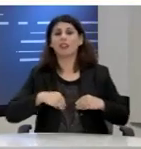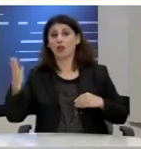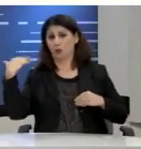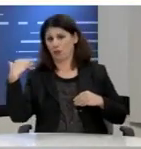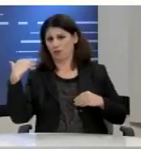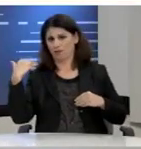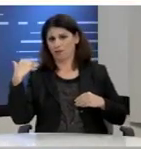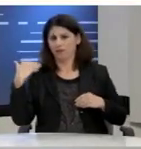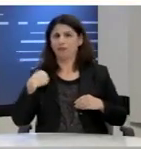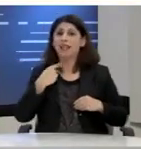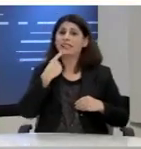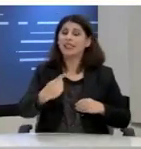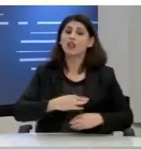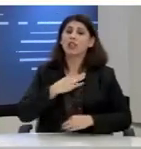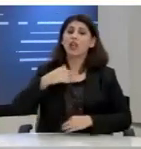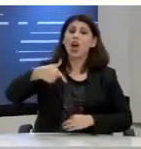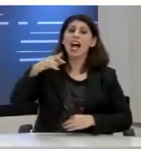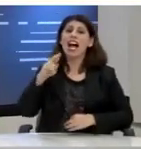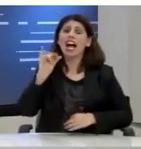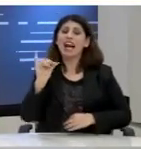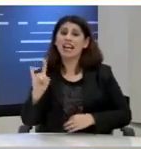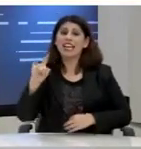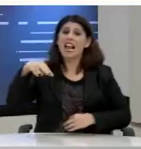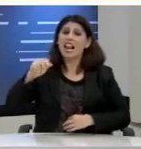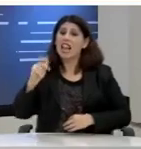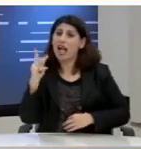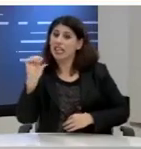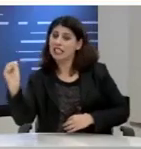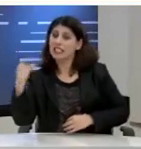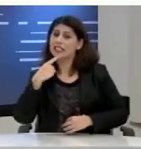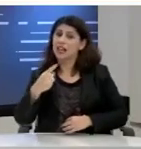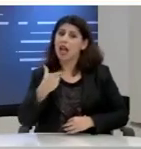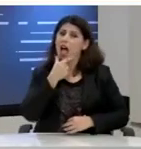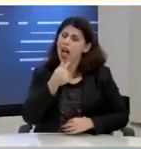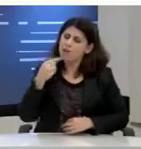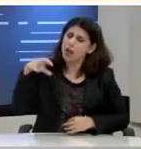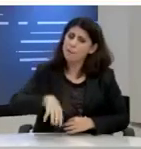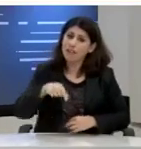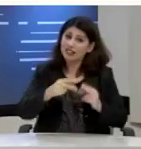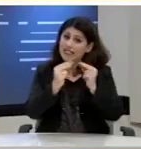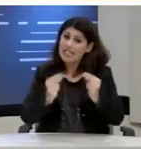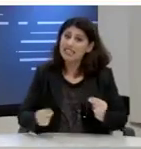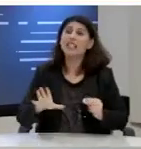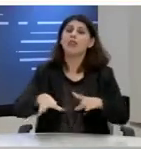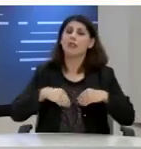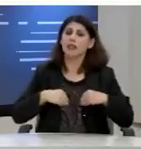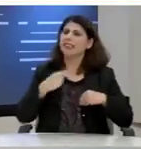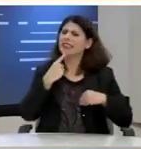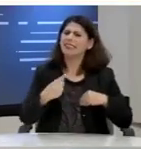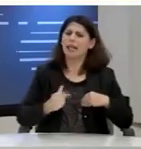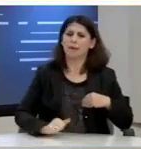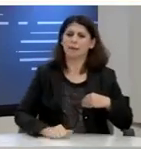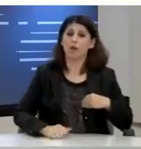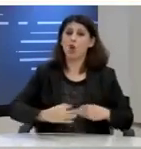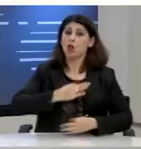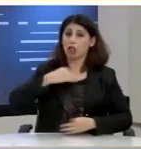τότε. Τι λέει ο κύριος Γρυλάκης για το ότι δεν αποδεχτήκατε στις εύκολες εποχές αυτή τη λύση?